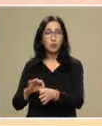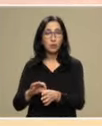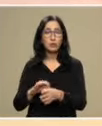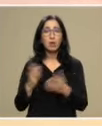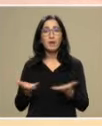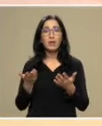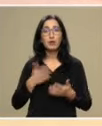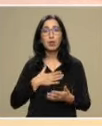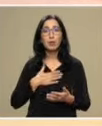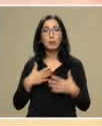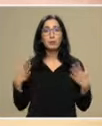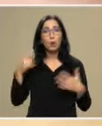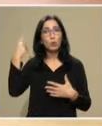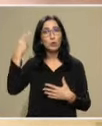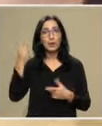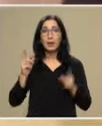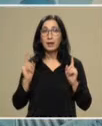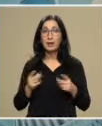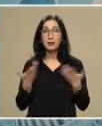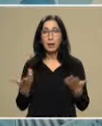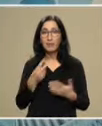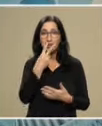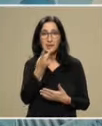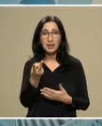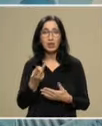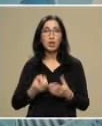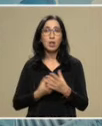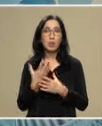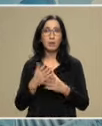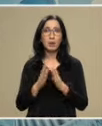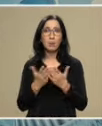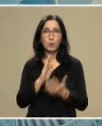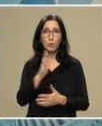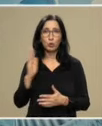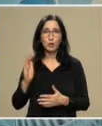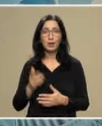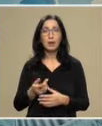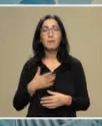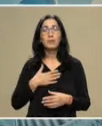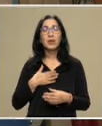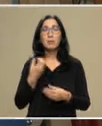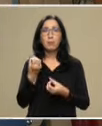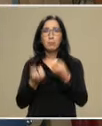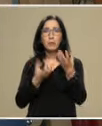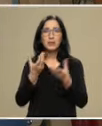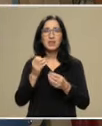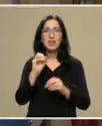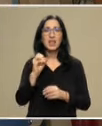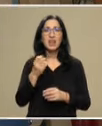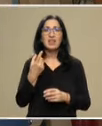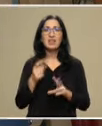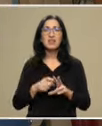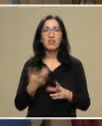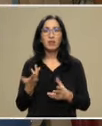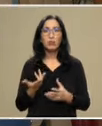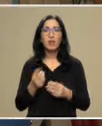училището вече имат много идеи за това как трябва да изглежда подновената библиотека. Да има пъстри цветове, удобни места